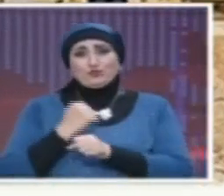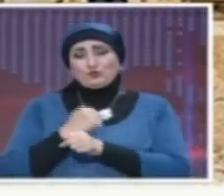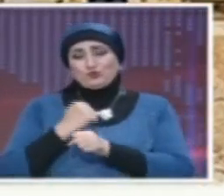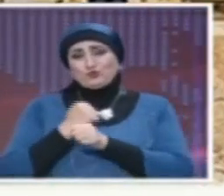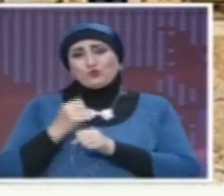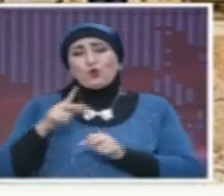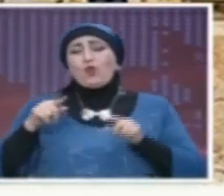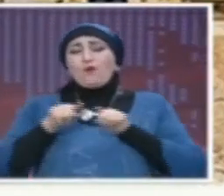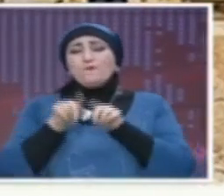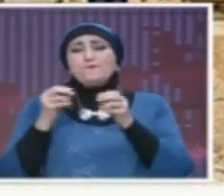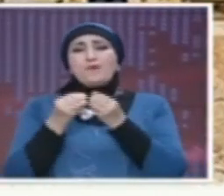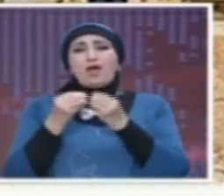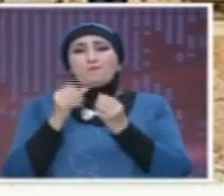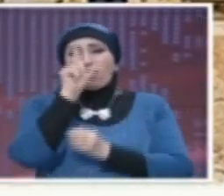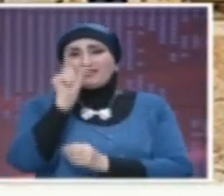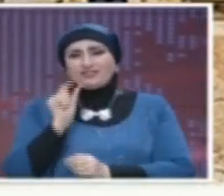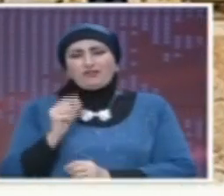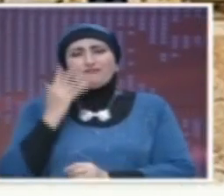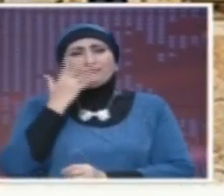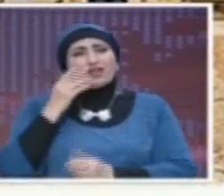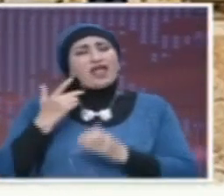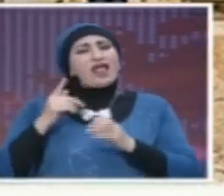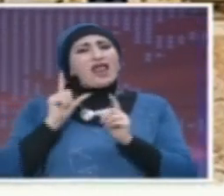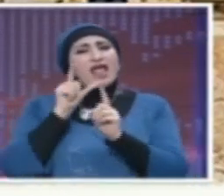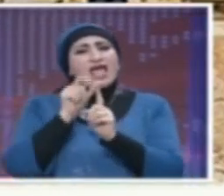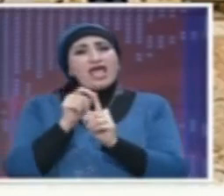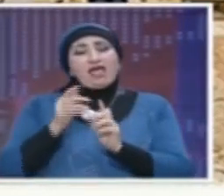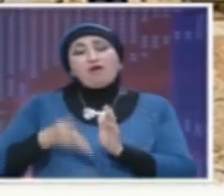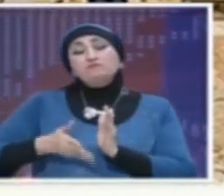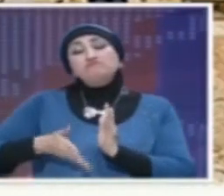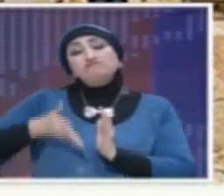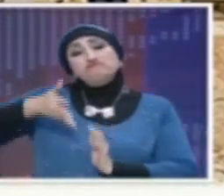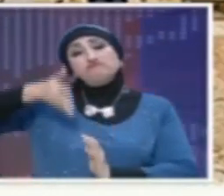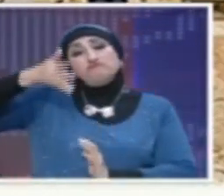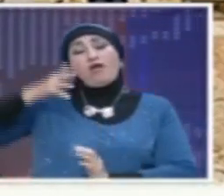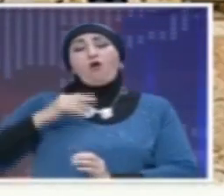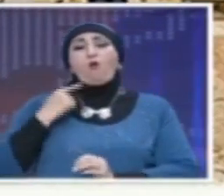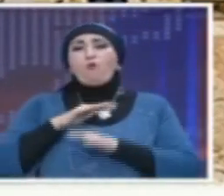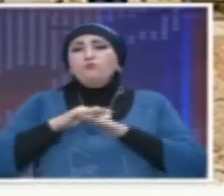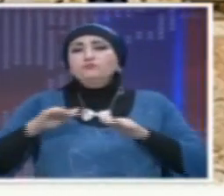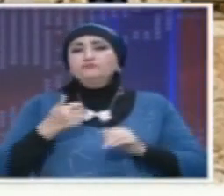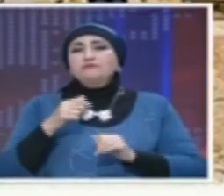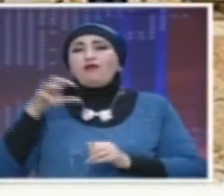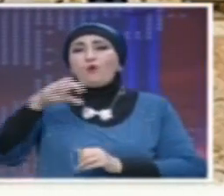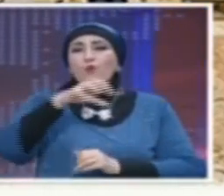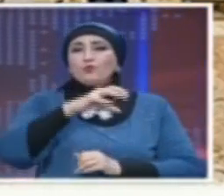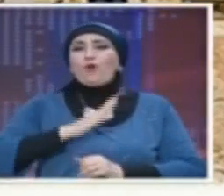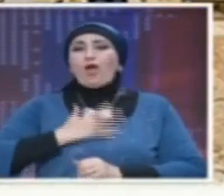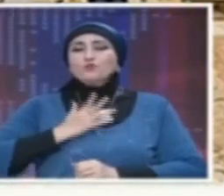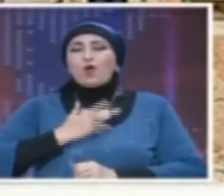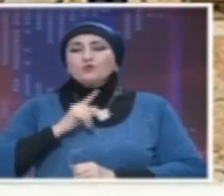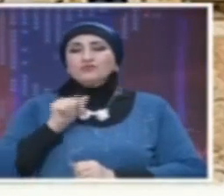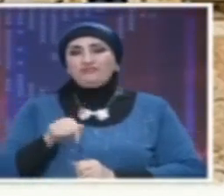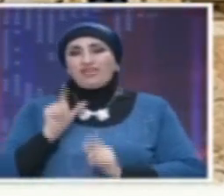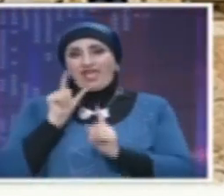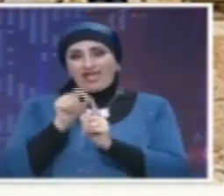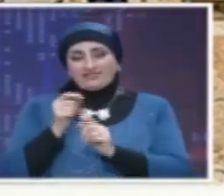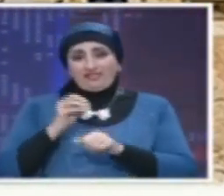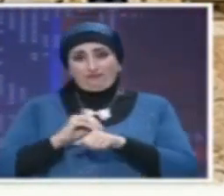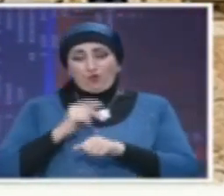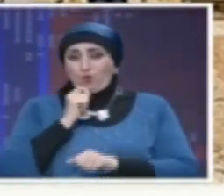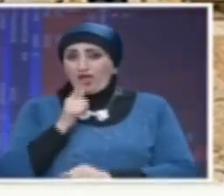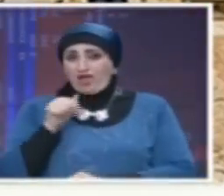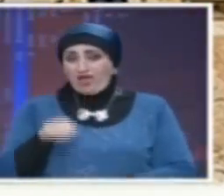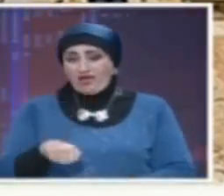الإفريقي المشترك بما يساهم في تحقيق النمو والاستقرار الذي تصبو إليه الدول الإفريقية. من جانبه